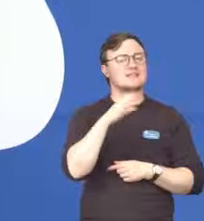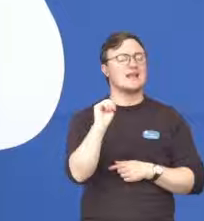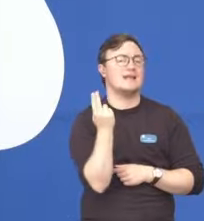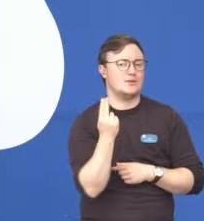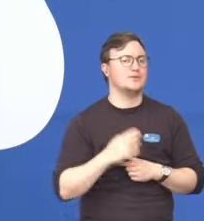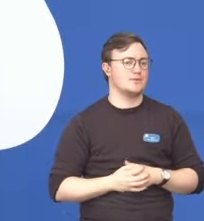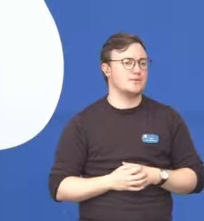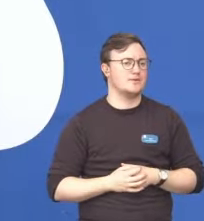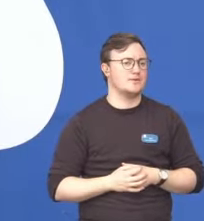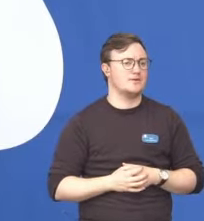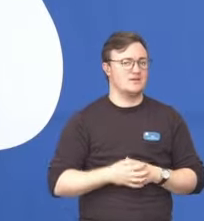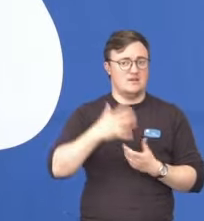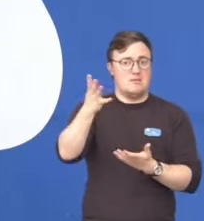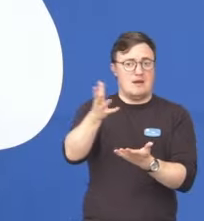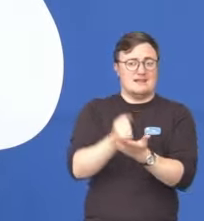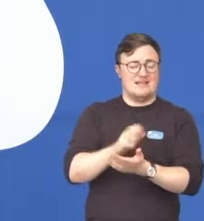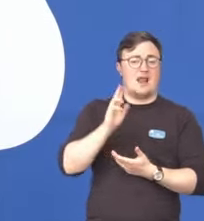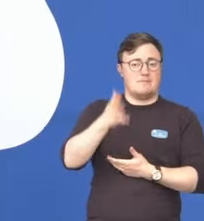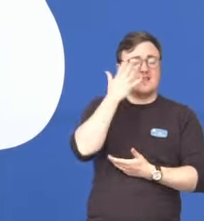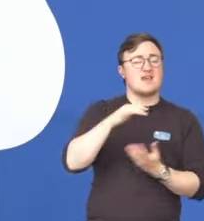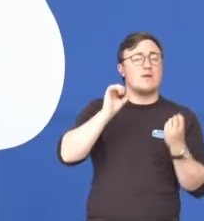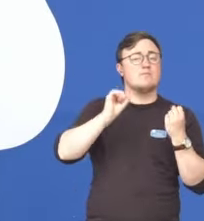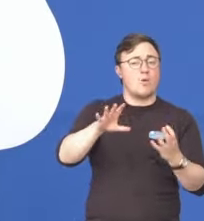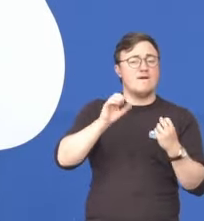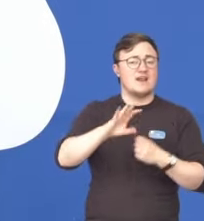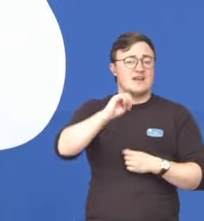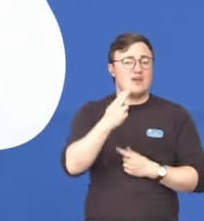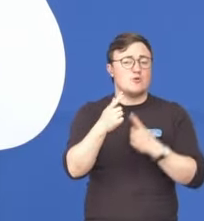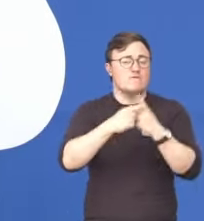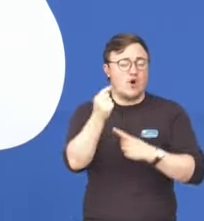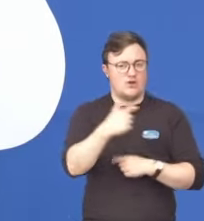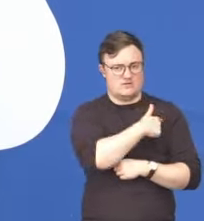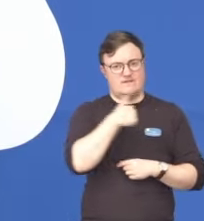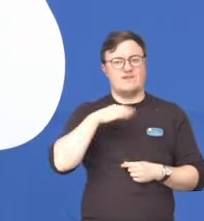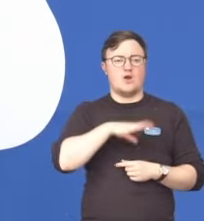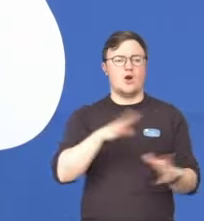Partierna har ju en avgörande roll i EU-valet. Det är 21 mandat som vi då har att